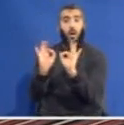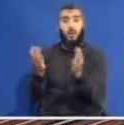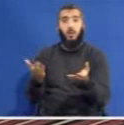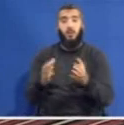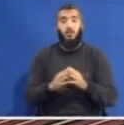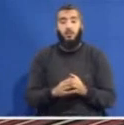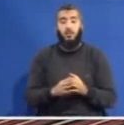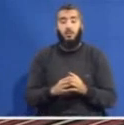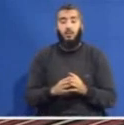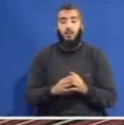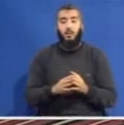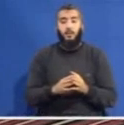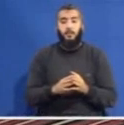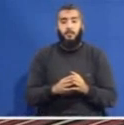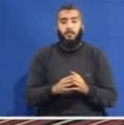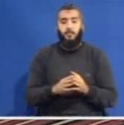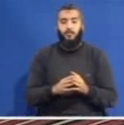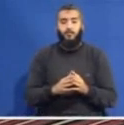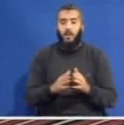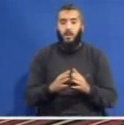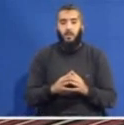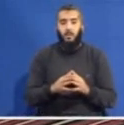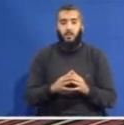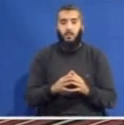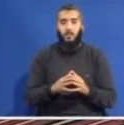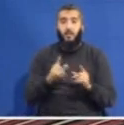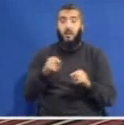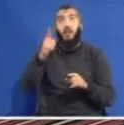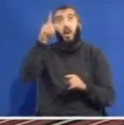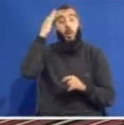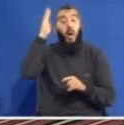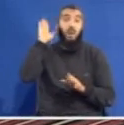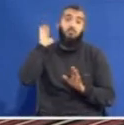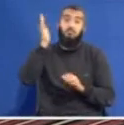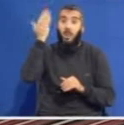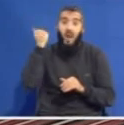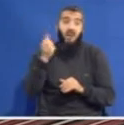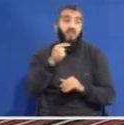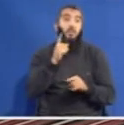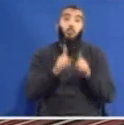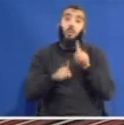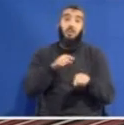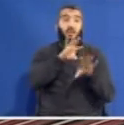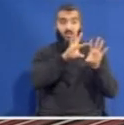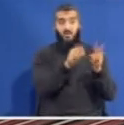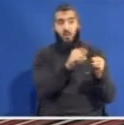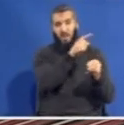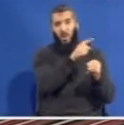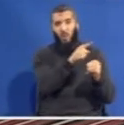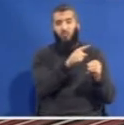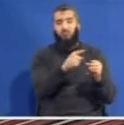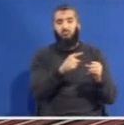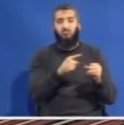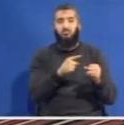ويروح. ومن بعد حبس مش عارف الله اعلم لا هما دوروها عليا ولا الله اعلم واحد ما يقش